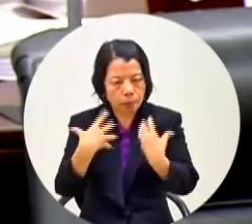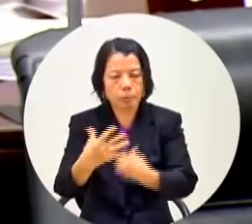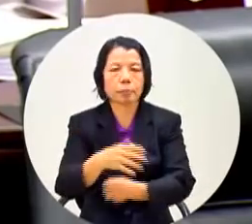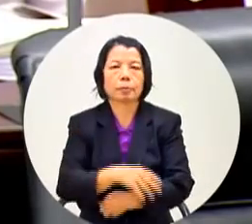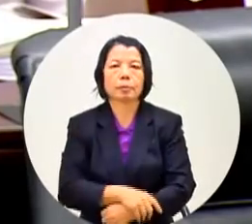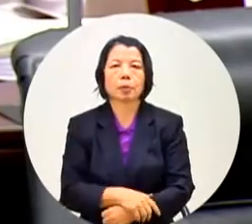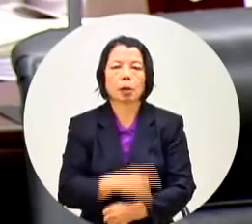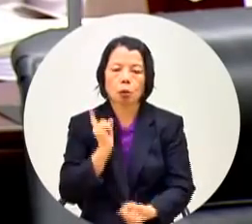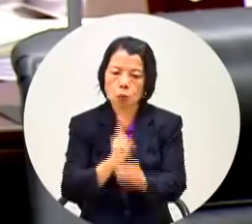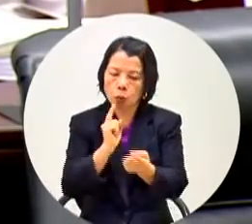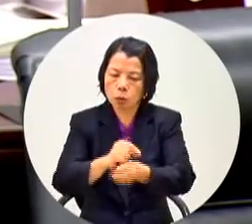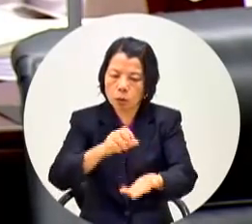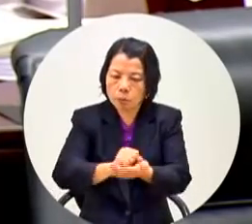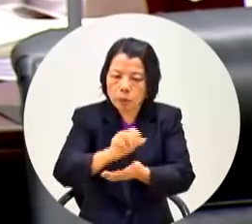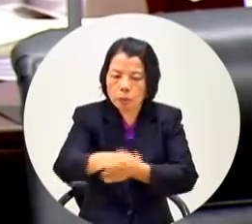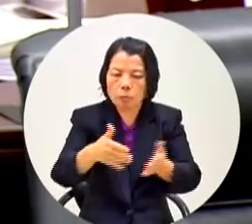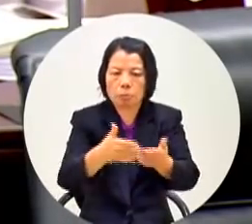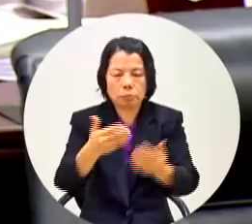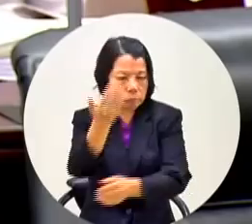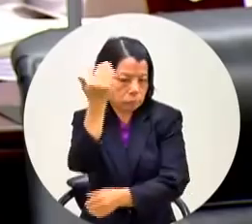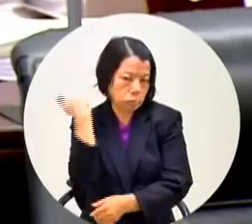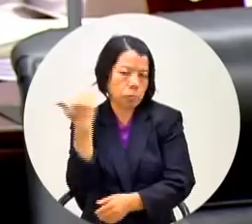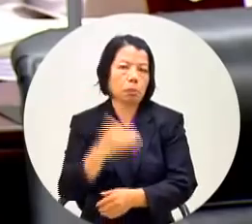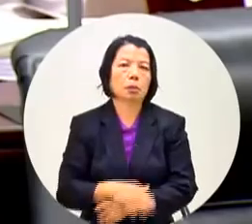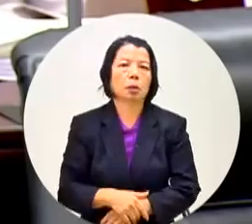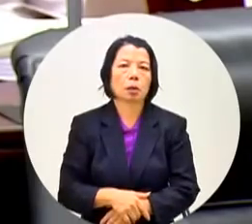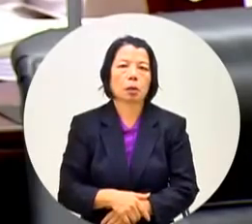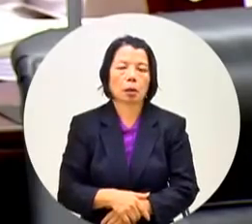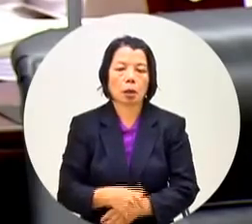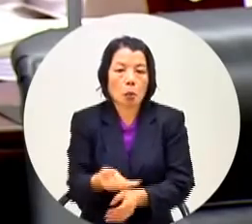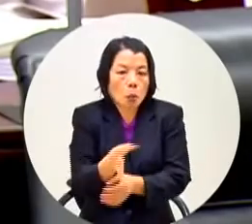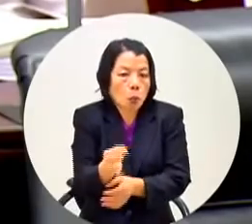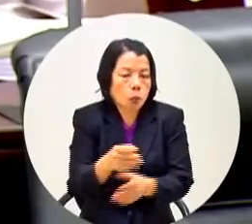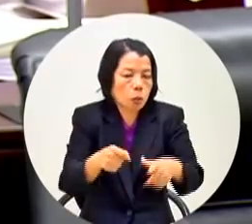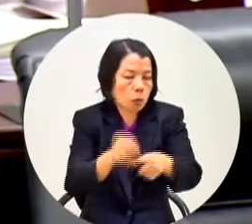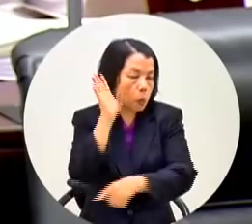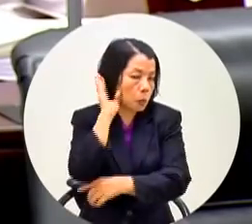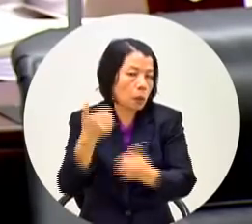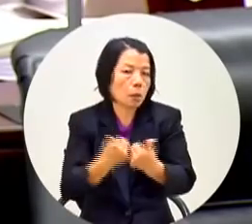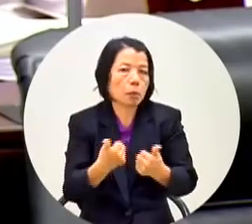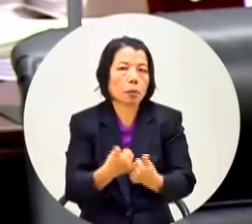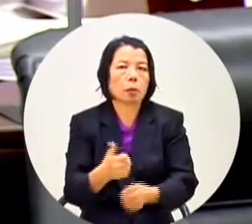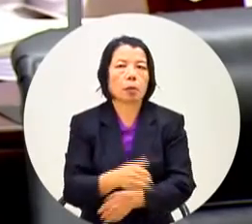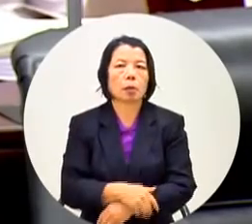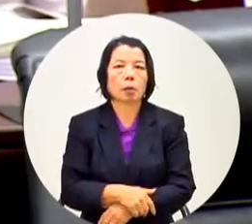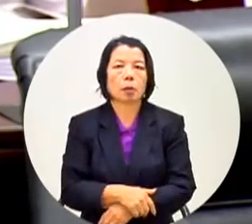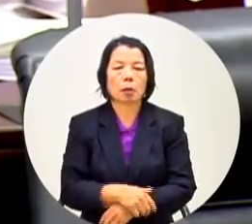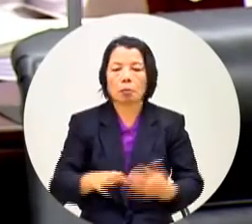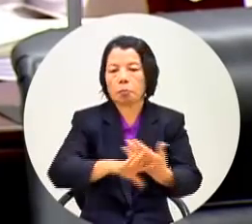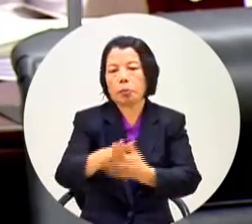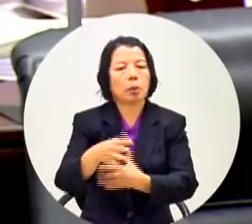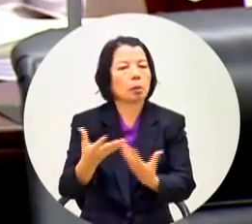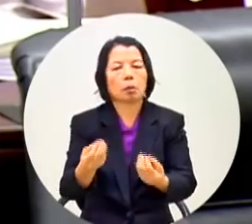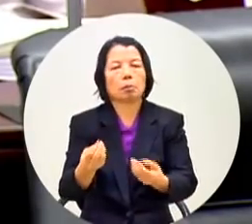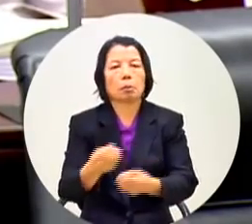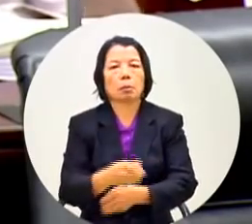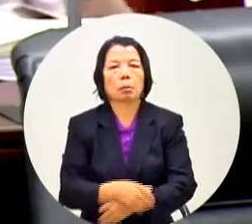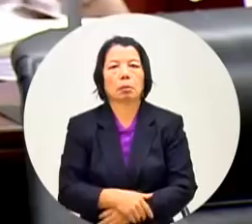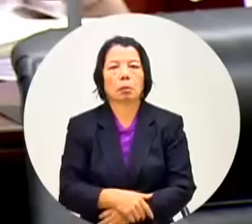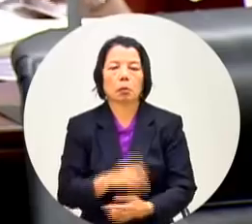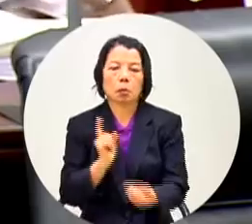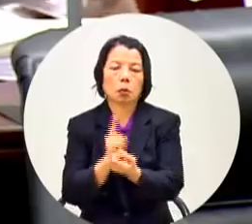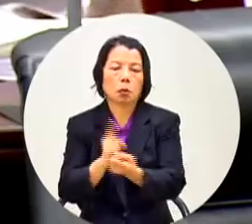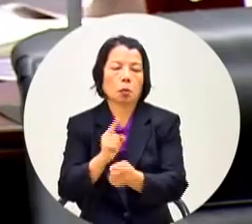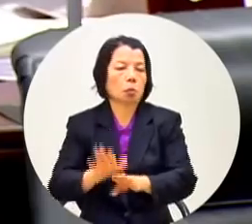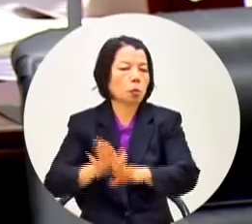次，除了5场公听会有把意见收拢之外，没有其他任何新的进展。这样对我们来说其实是蛮失望，而且是蛮